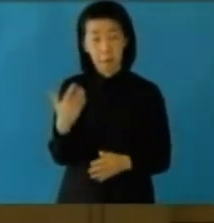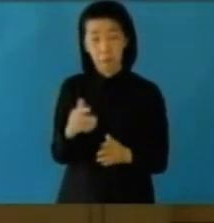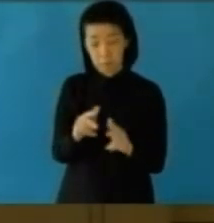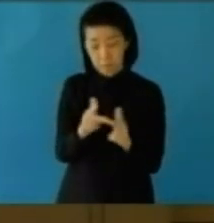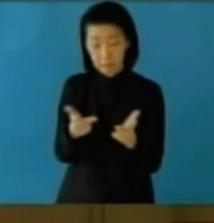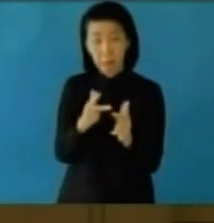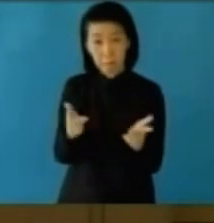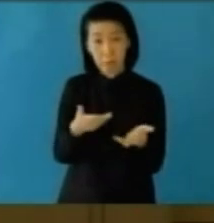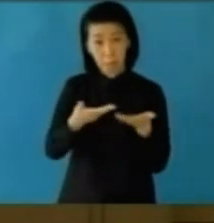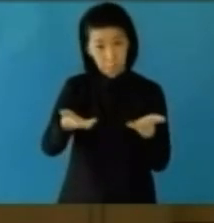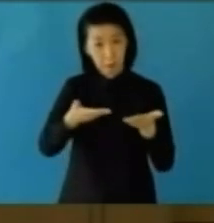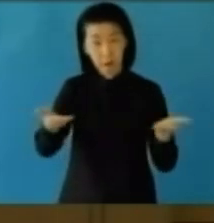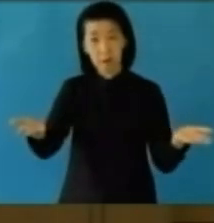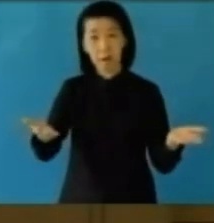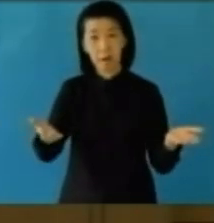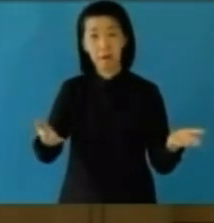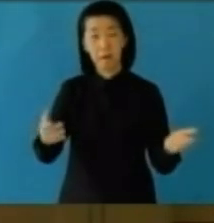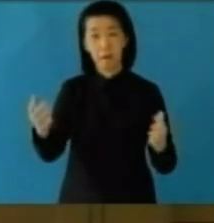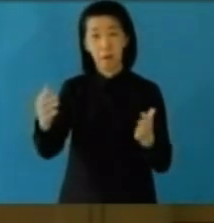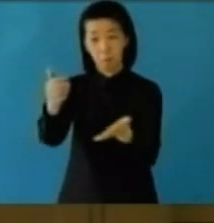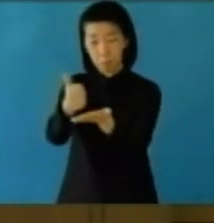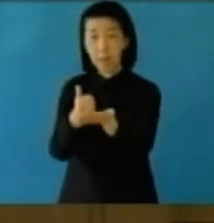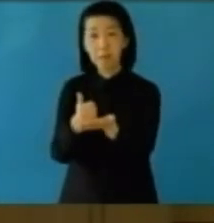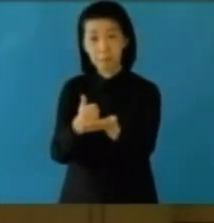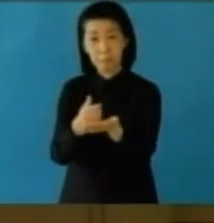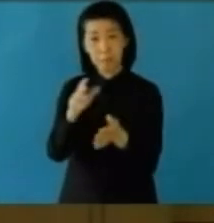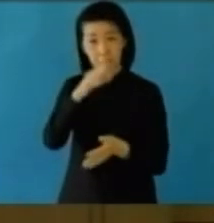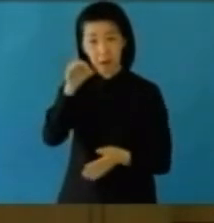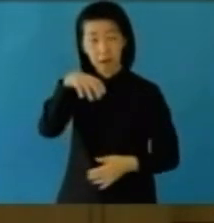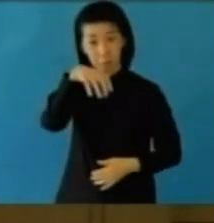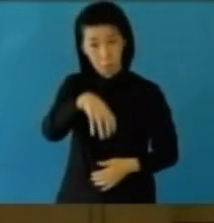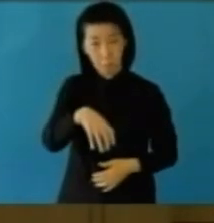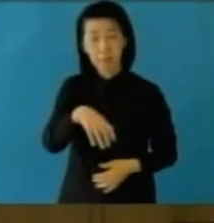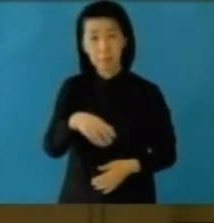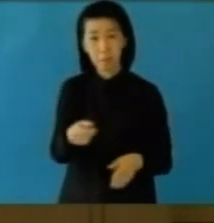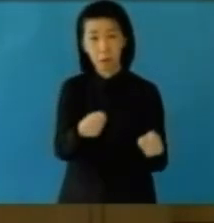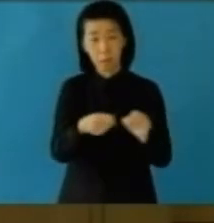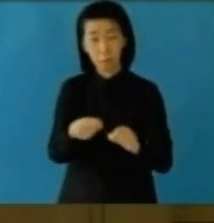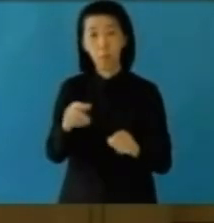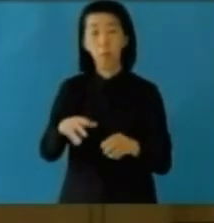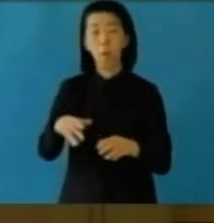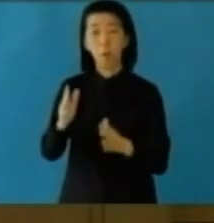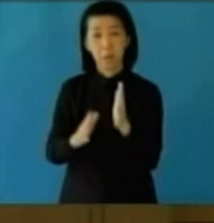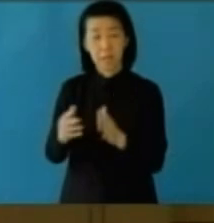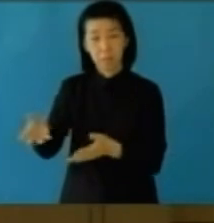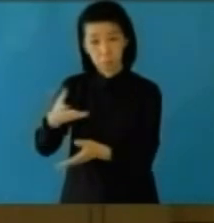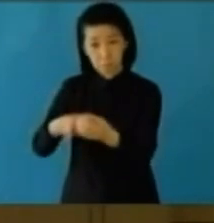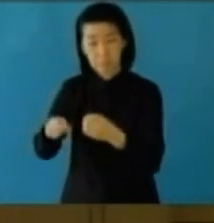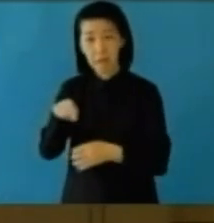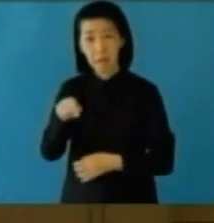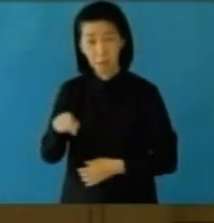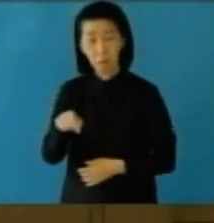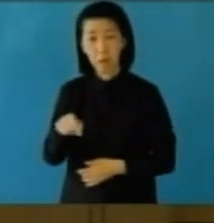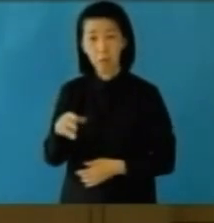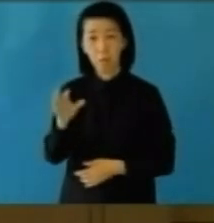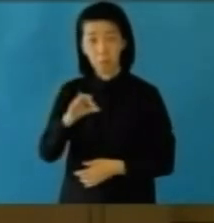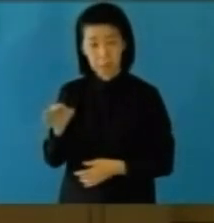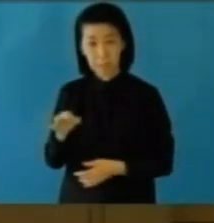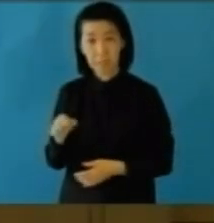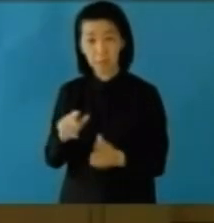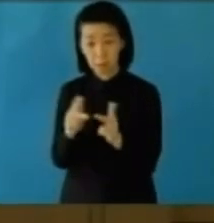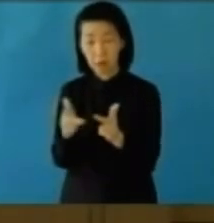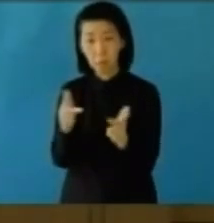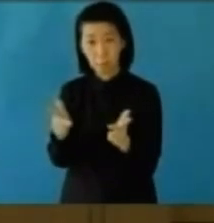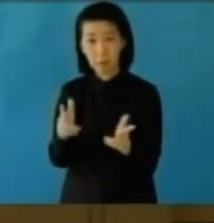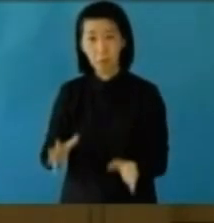か、来県される方々には観光地や農林水産物の情報を掲載した感染ガイドブックを県内の総合案